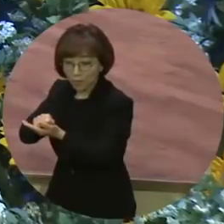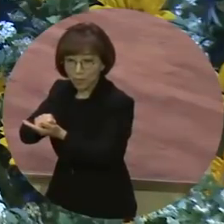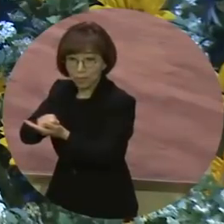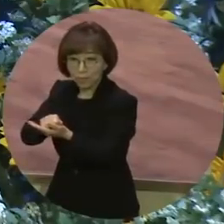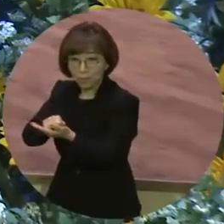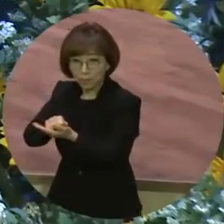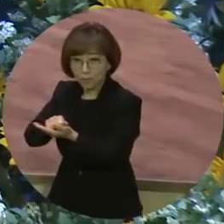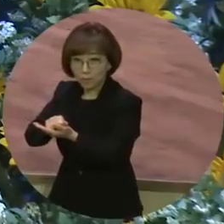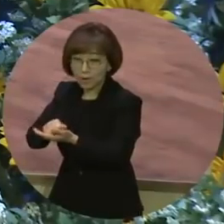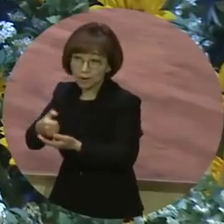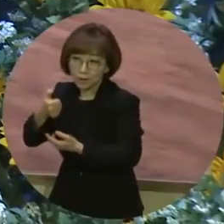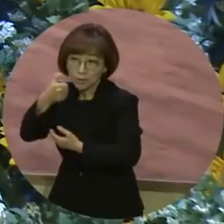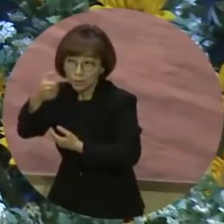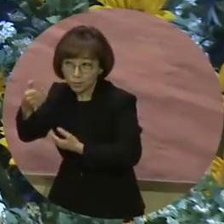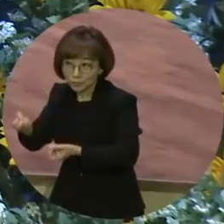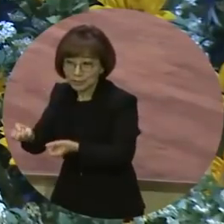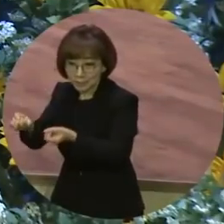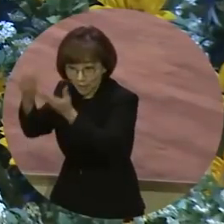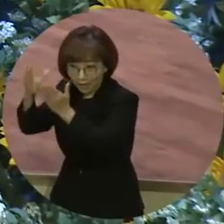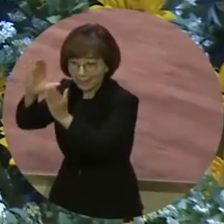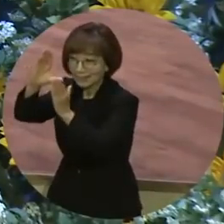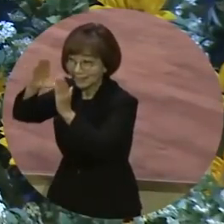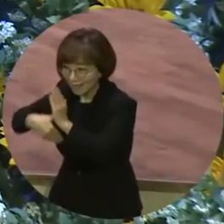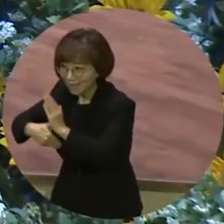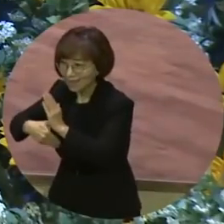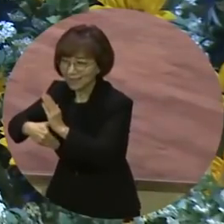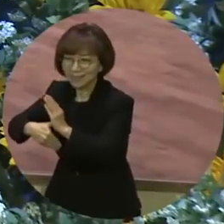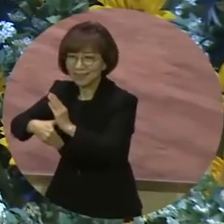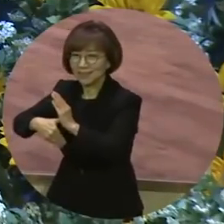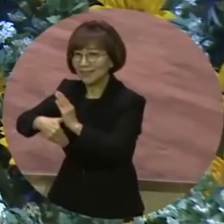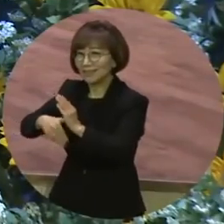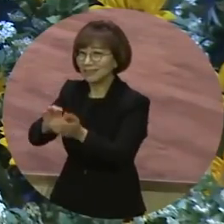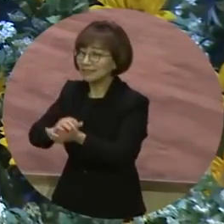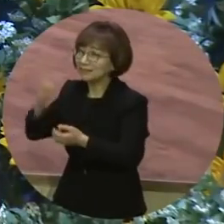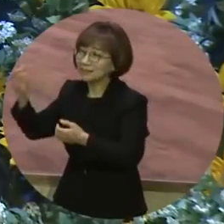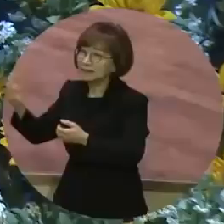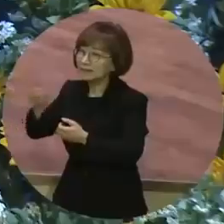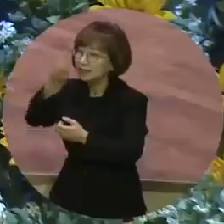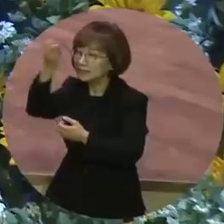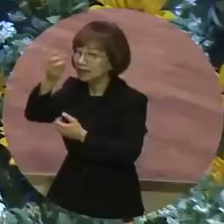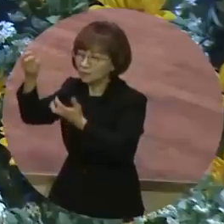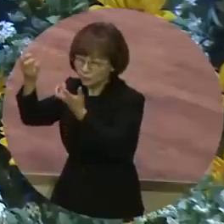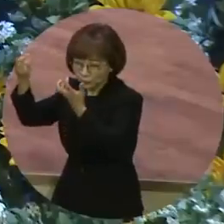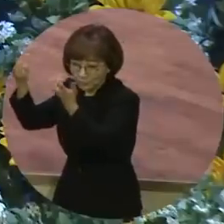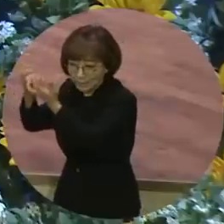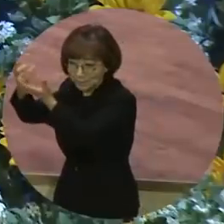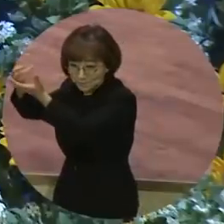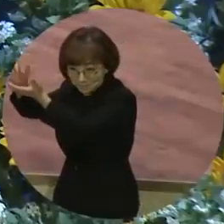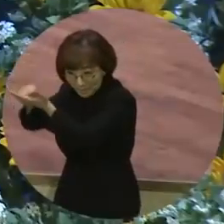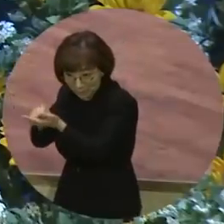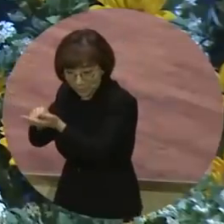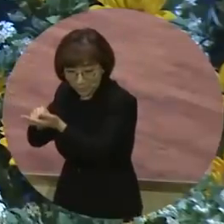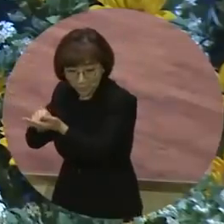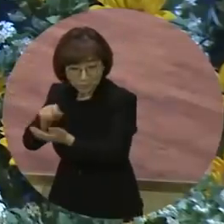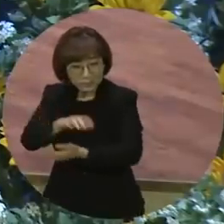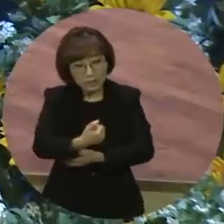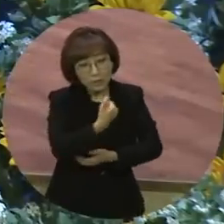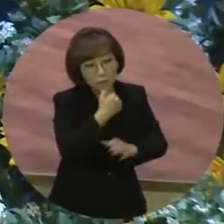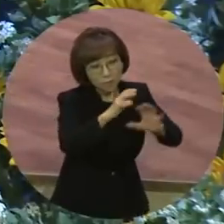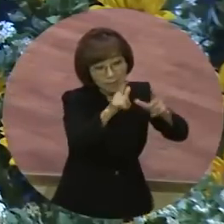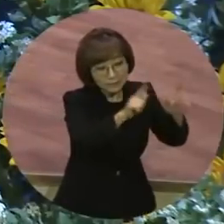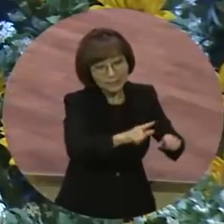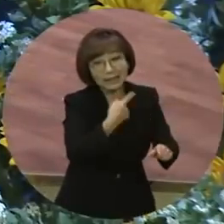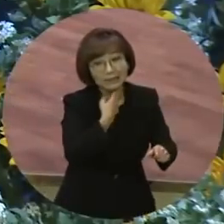하는 큰 절기, 3대 절기 중에 하나인데 이 절기를 맞이해서 로마에 살던 유대인들이